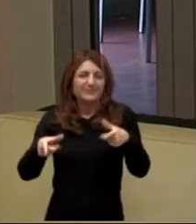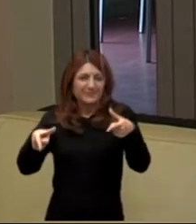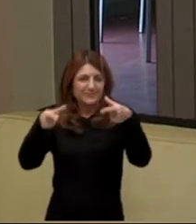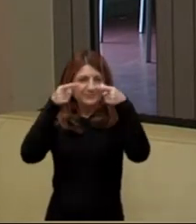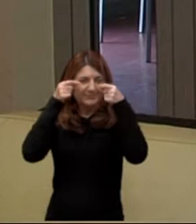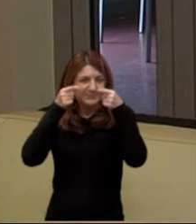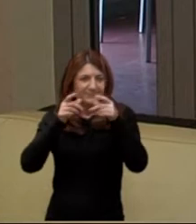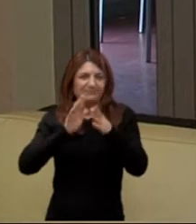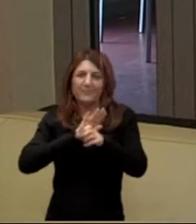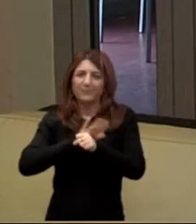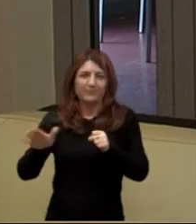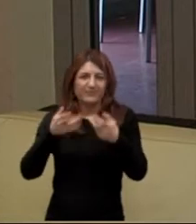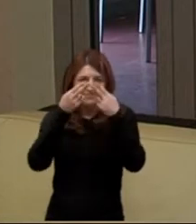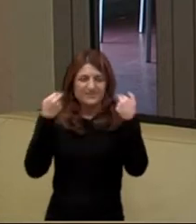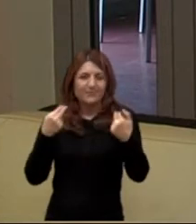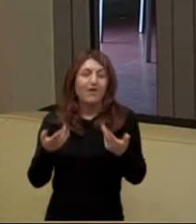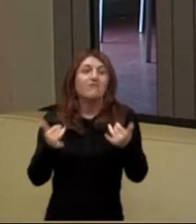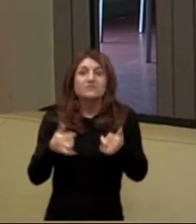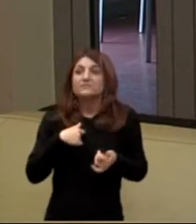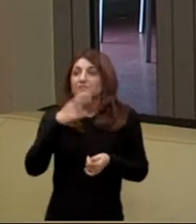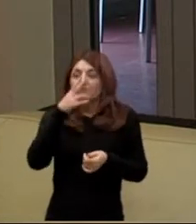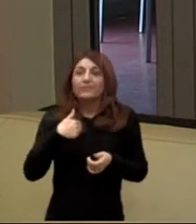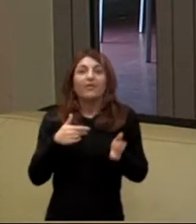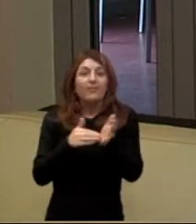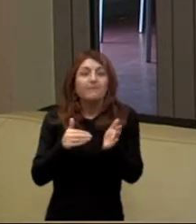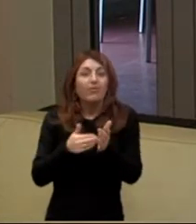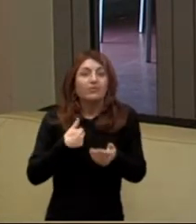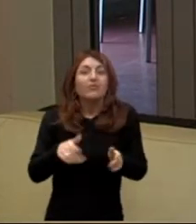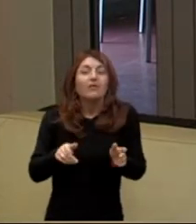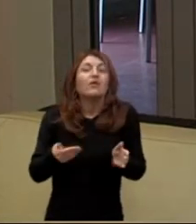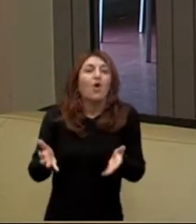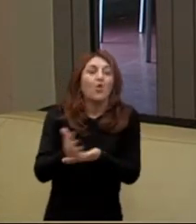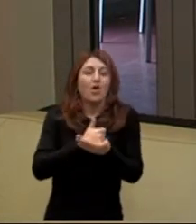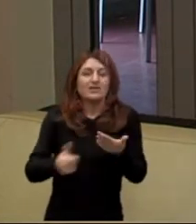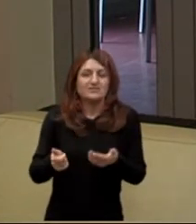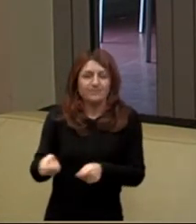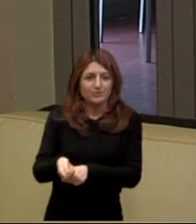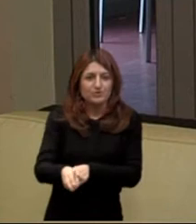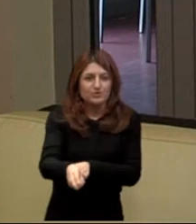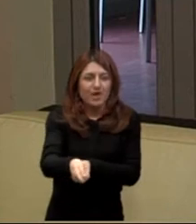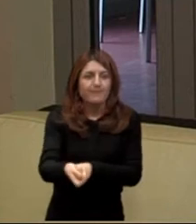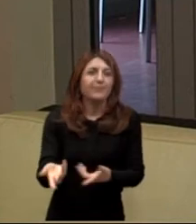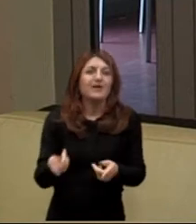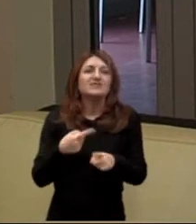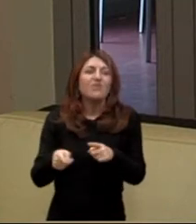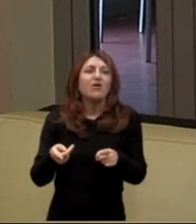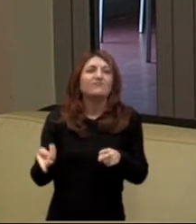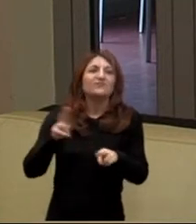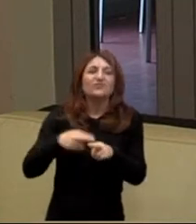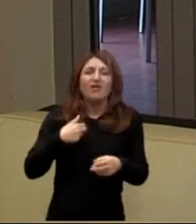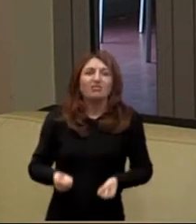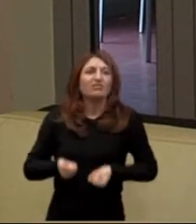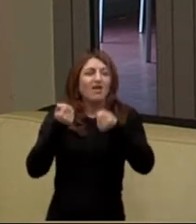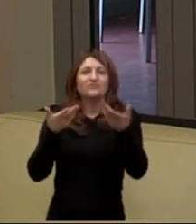i jednostavno se ukazala potreba za korištenjem toga štapa iz razloga, kažem, sve se teže